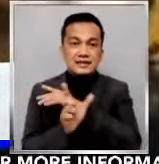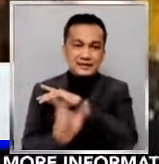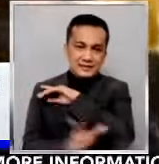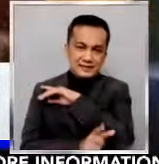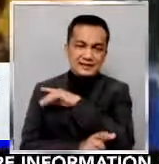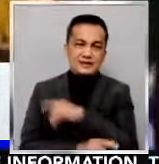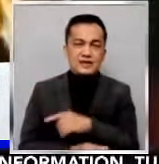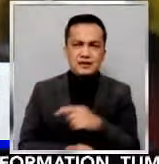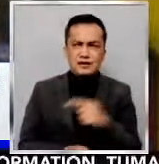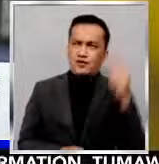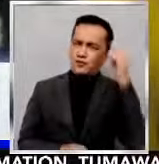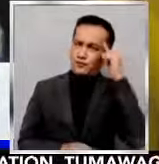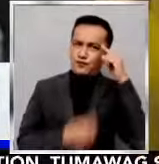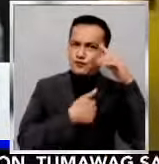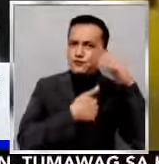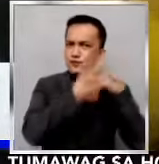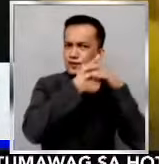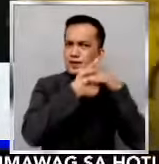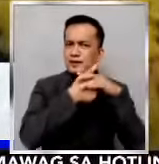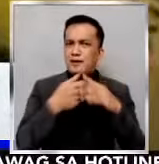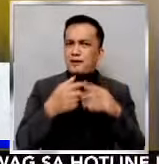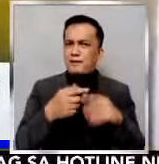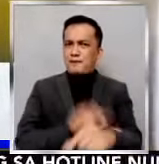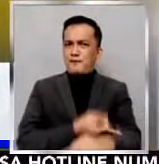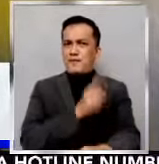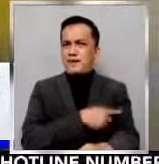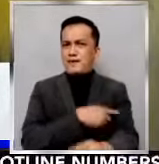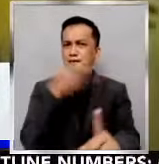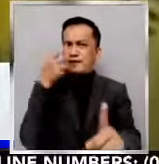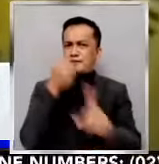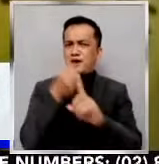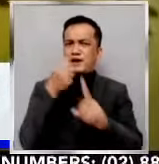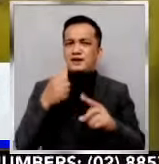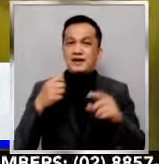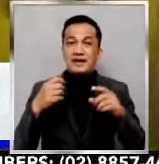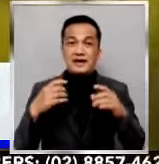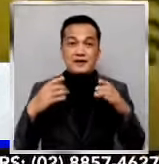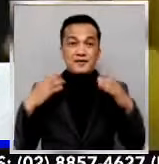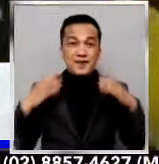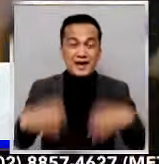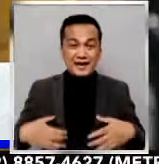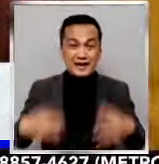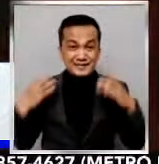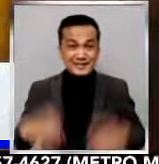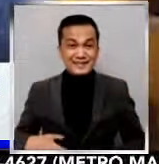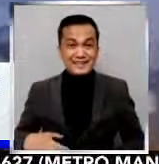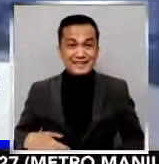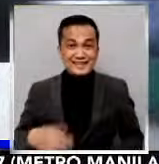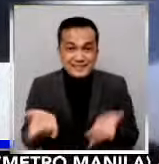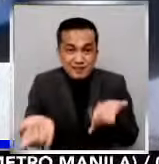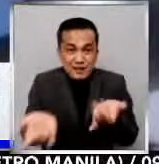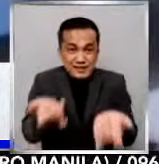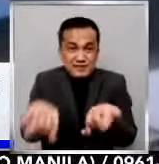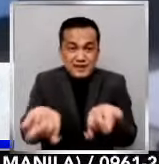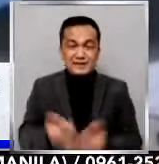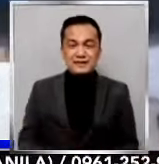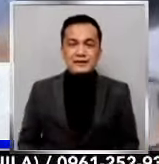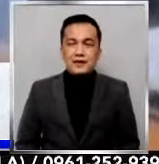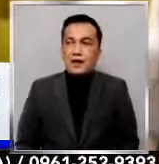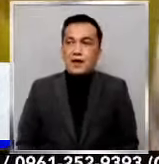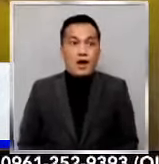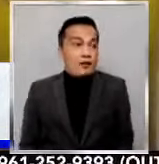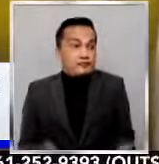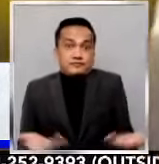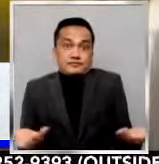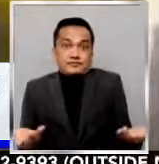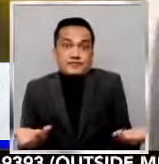para mas may impact, magko-costume pa siya ng Spider-Man. Actually kasi, kumbaga attractive kasi